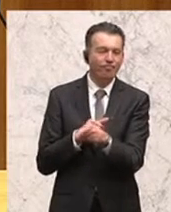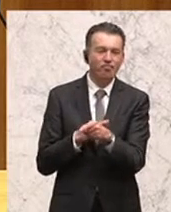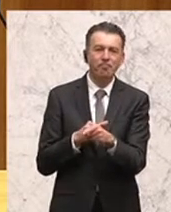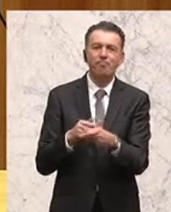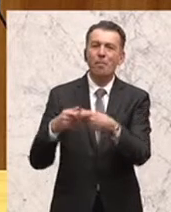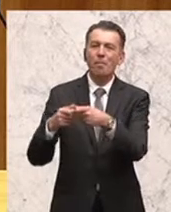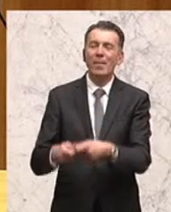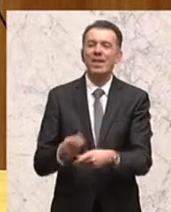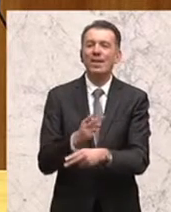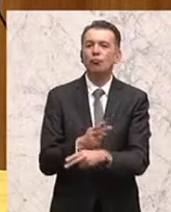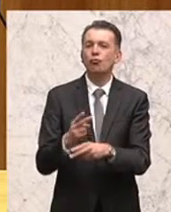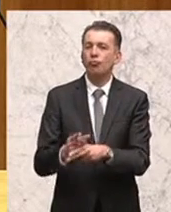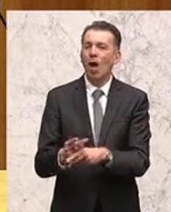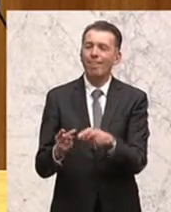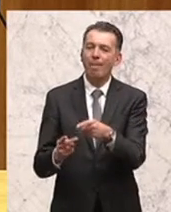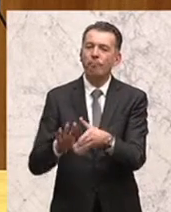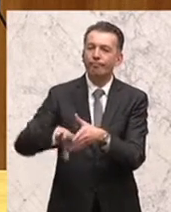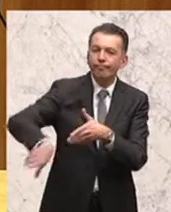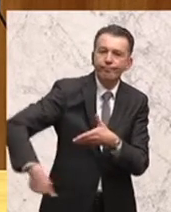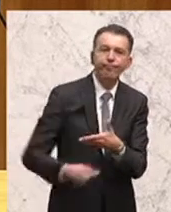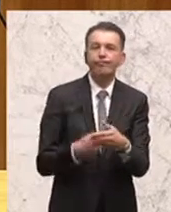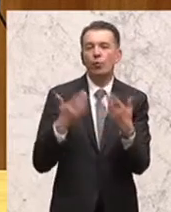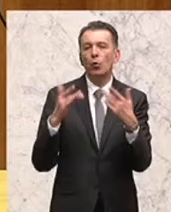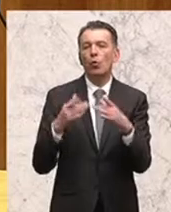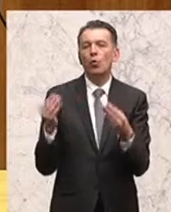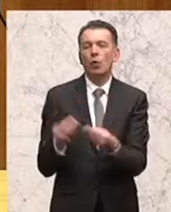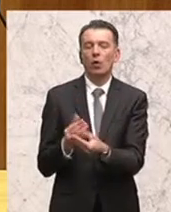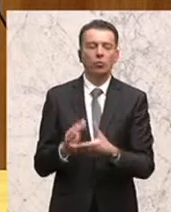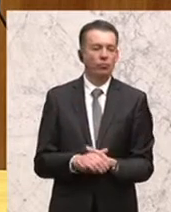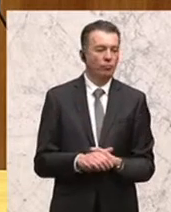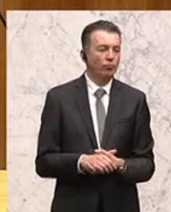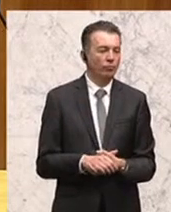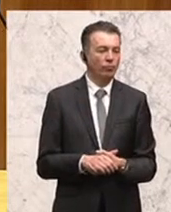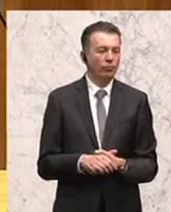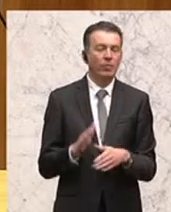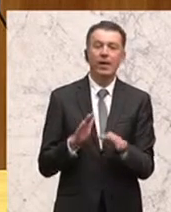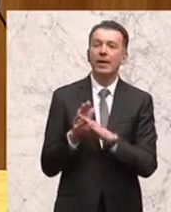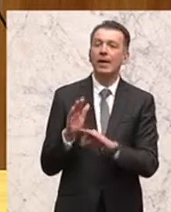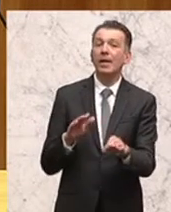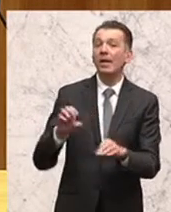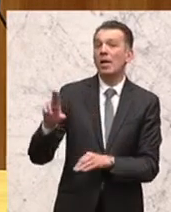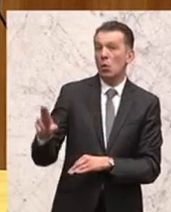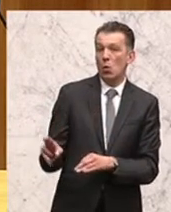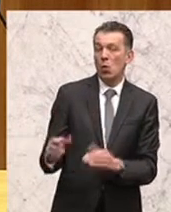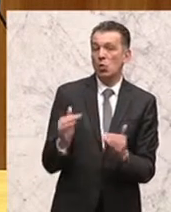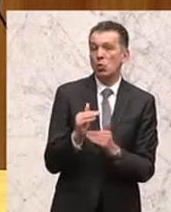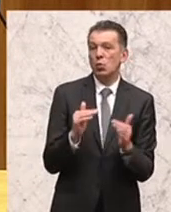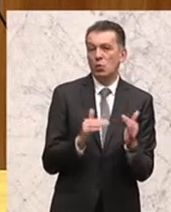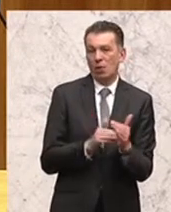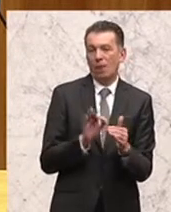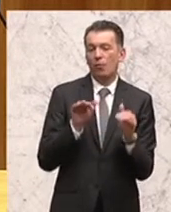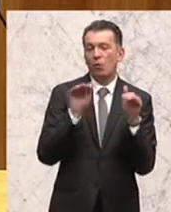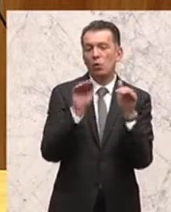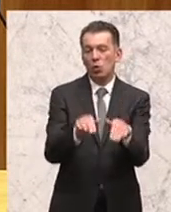eines Mitgliedstaats verbrachten Kulturgütern ersetzt. Mit dieser Richtlinie wurde innerhalb der EU ein System zum Schutz